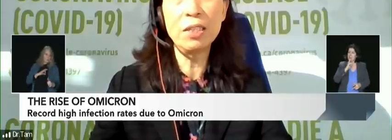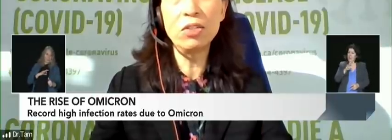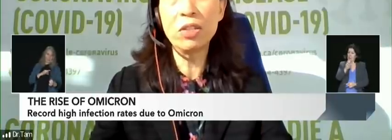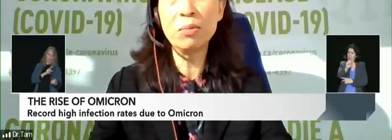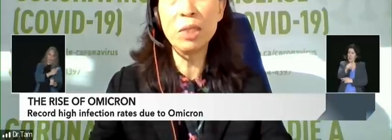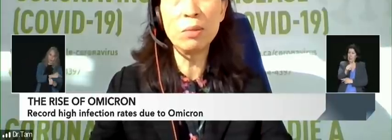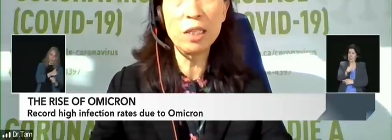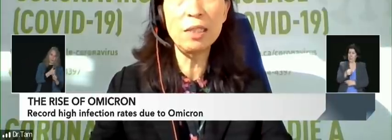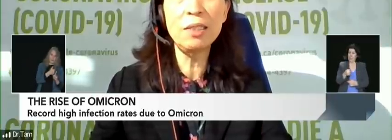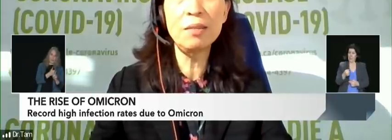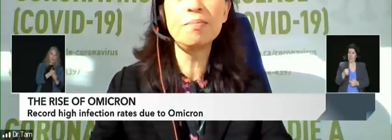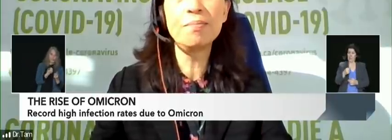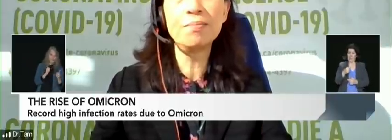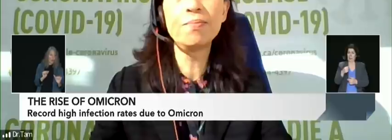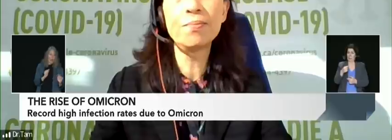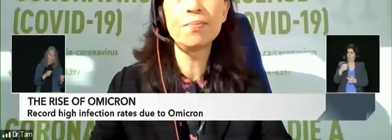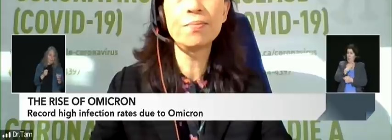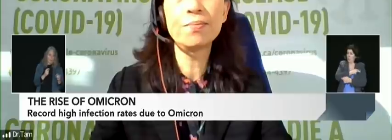do everything to try and minimize